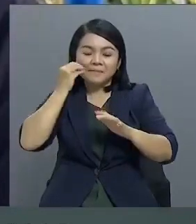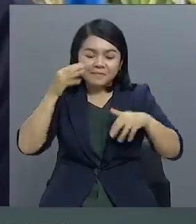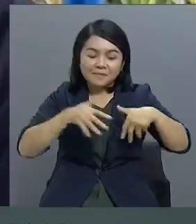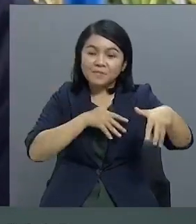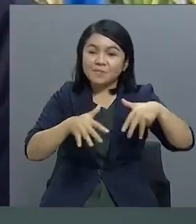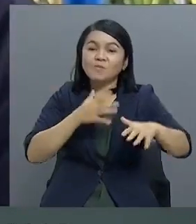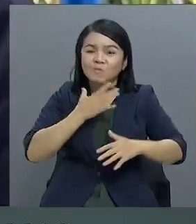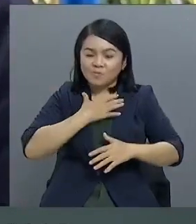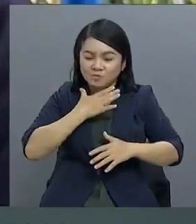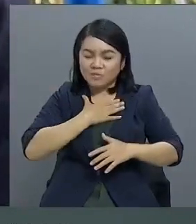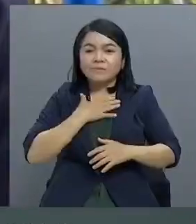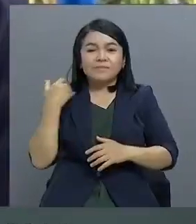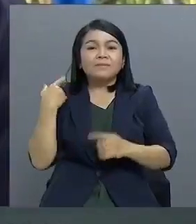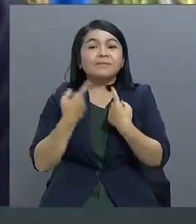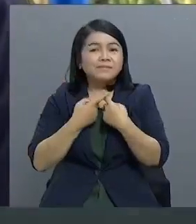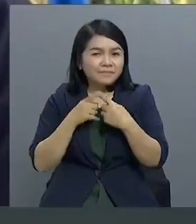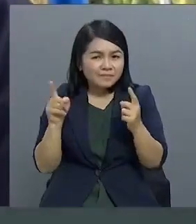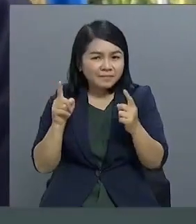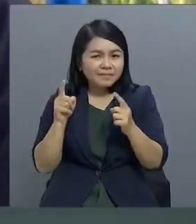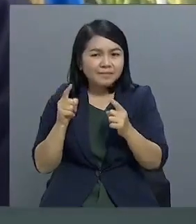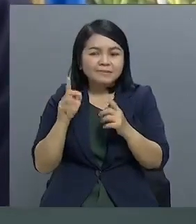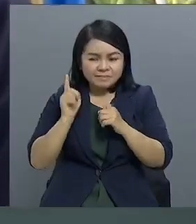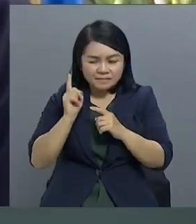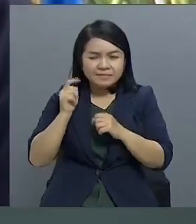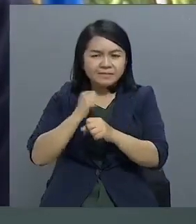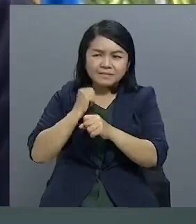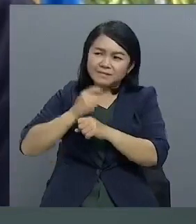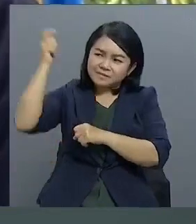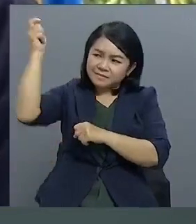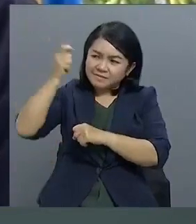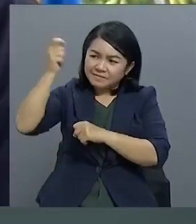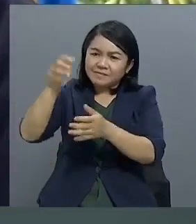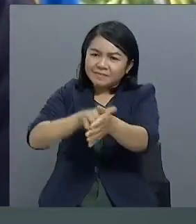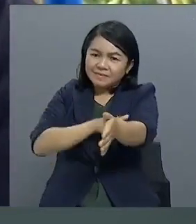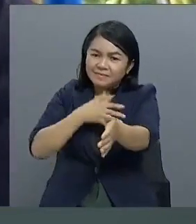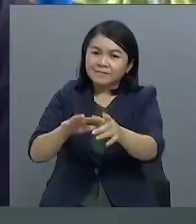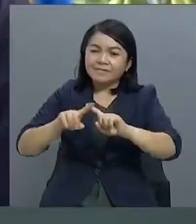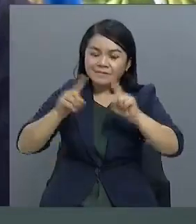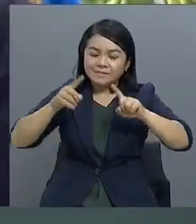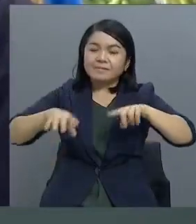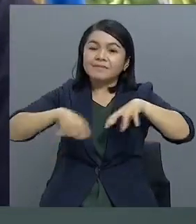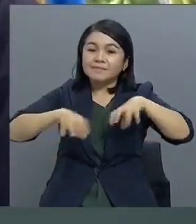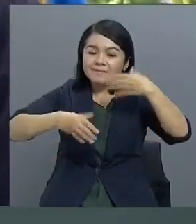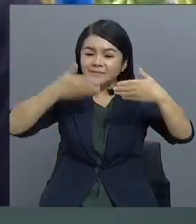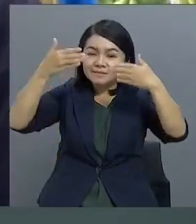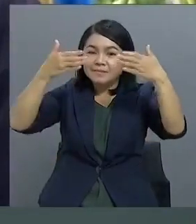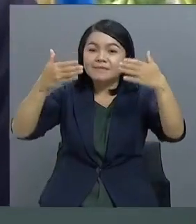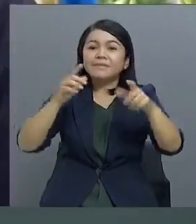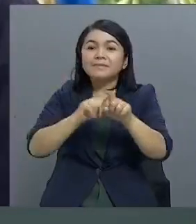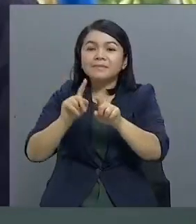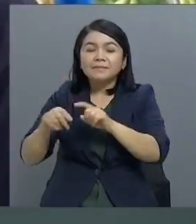หมู่บ้านแห่งนี้ครับเต้ว่าการแข่งขันว้าวเนี่ยมันมีมานานแล้วแต่มันการจัดตัวจะไปคือเลขไง